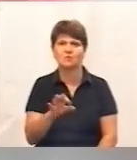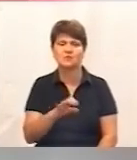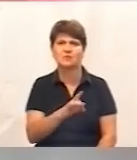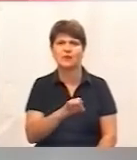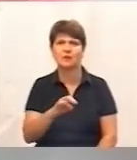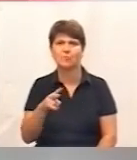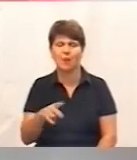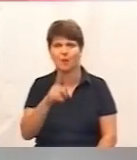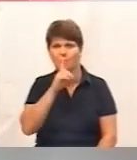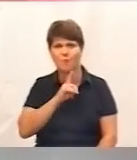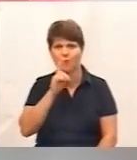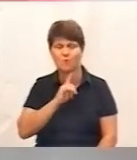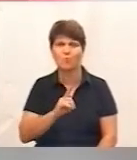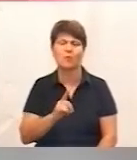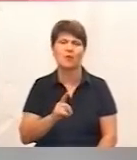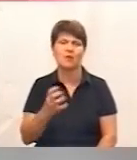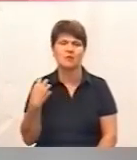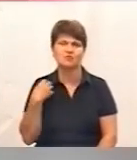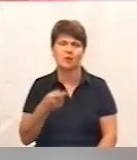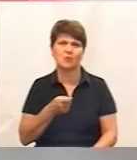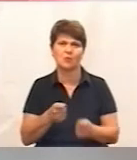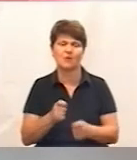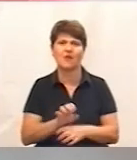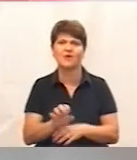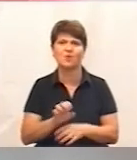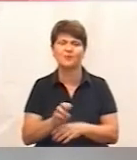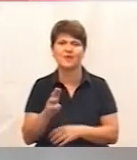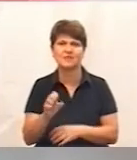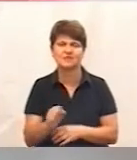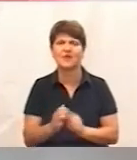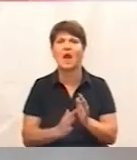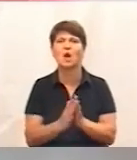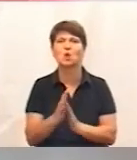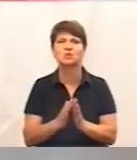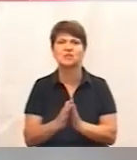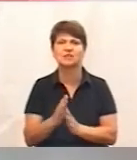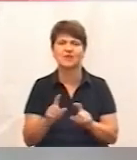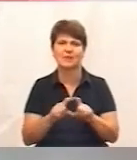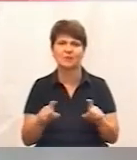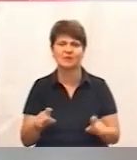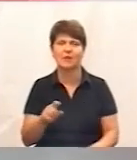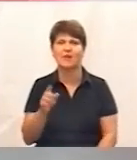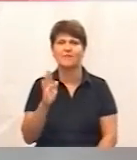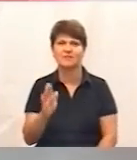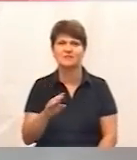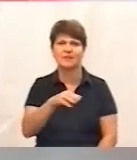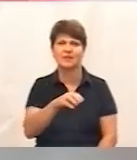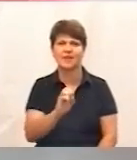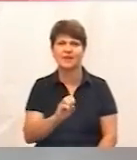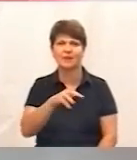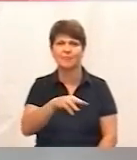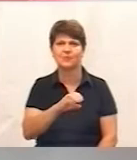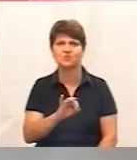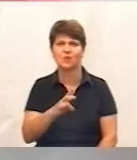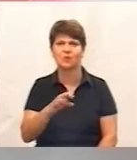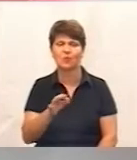Суспільному розповів начальник управління організації виробництва продукції рослинництва профільного департаменту Василь Темченко. Ранніх зернових